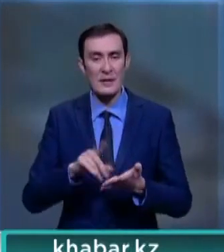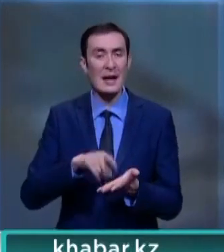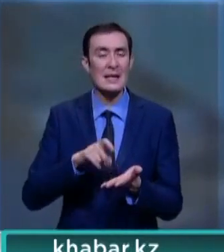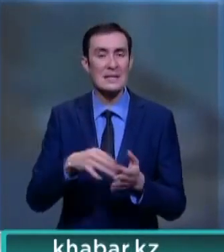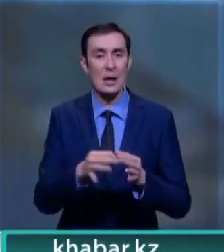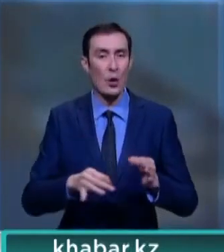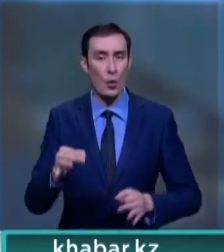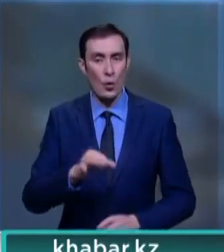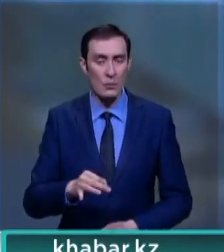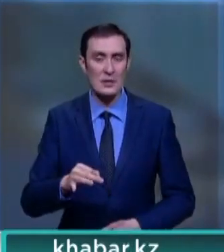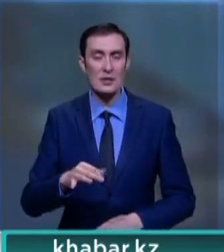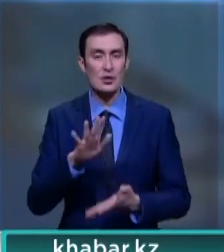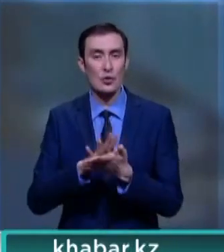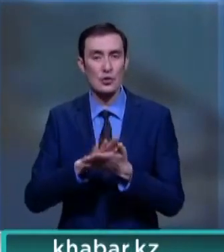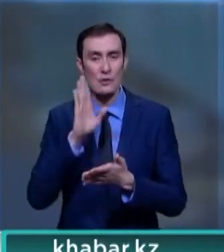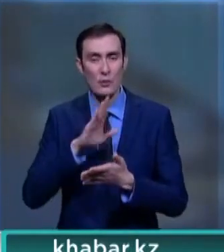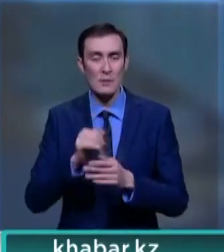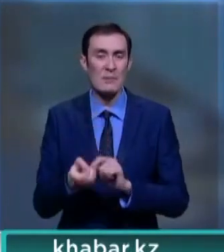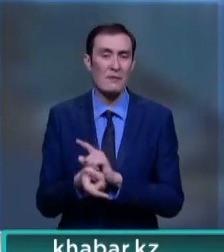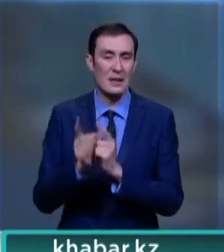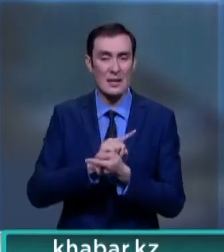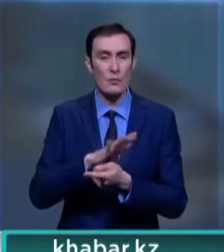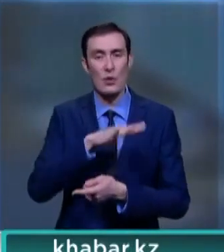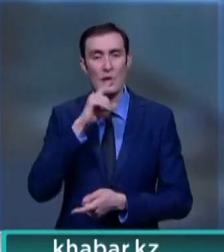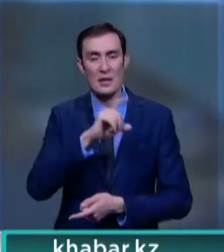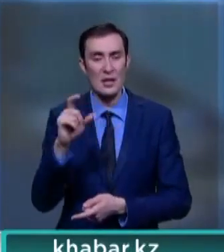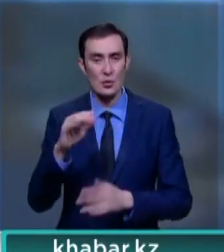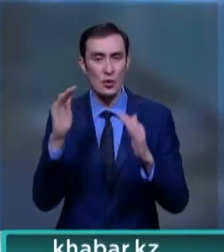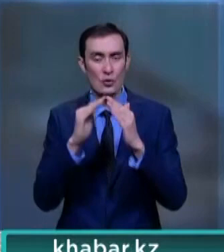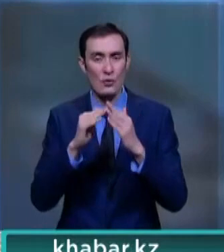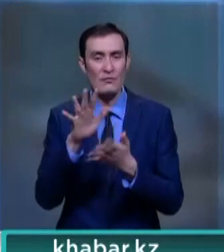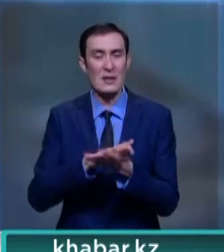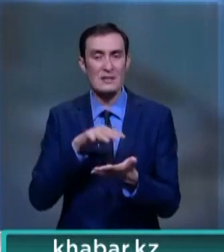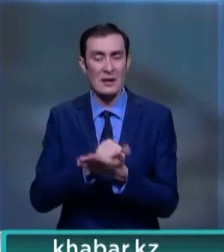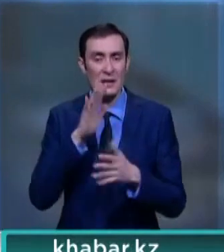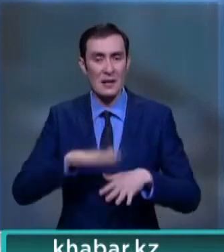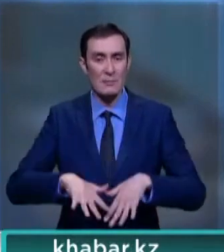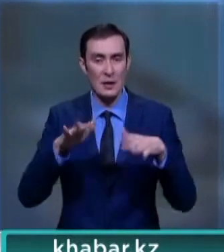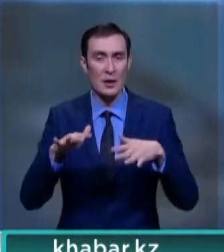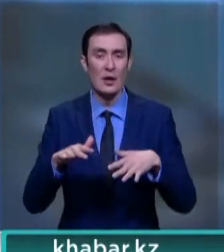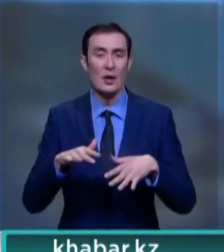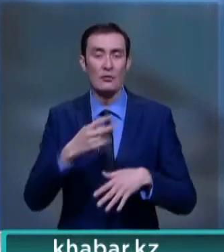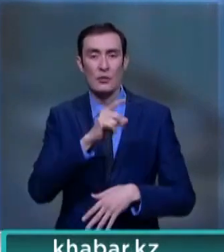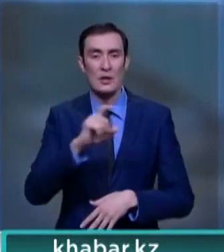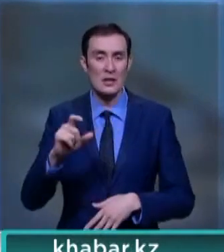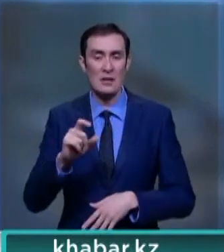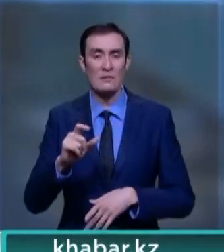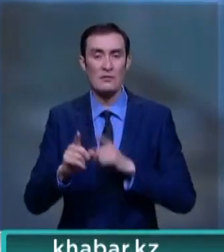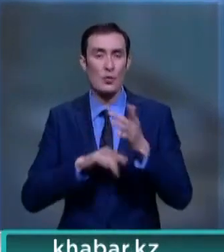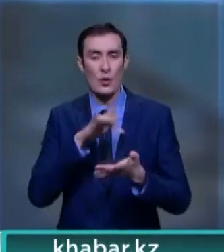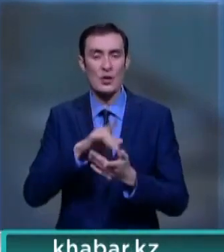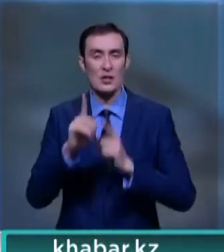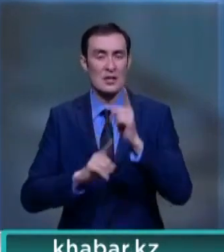В Карагандинской области сточные воды превратили многоэтажку в развалины. Причем топили двухэтажку в Жесказгане на